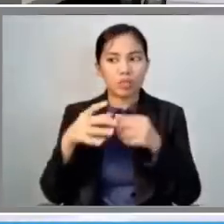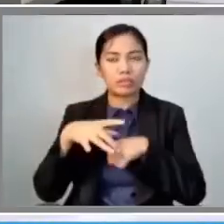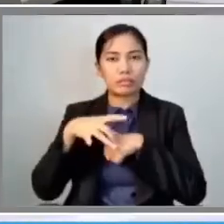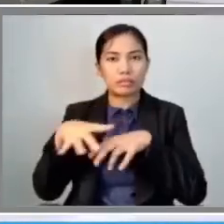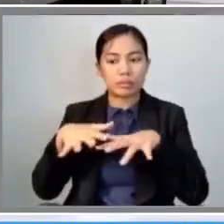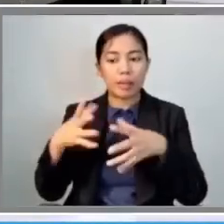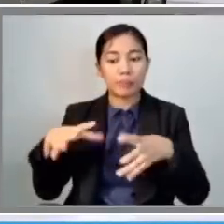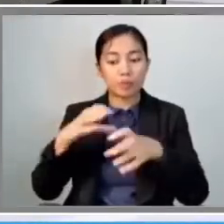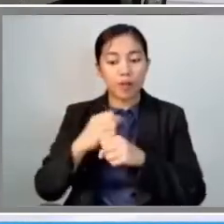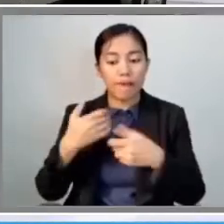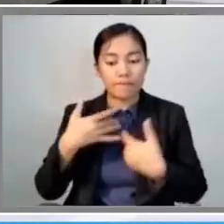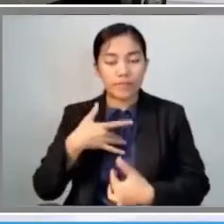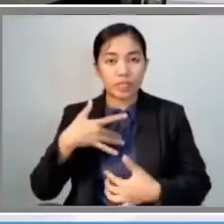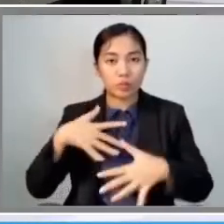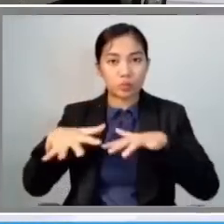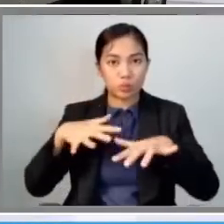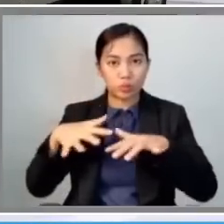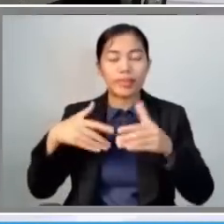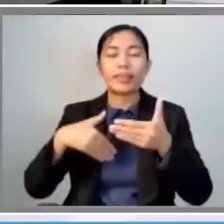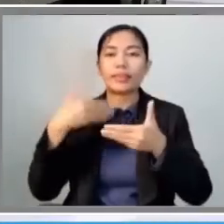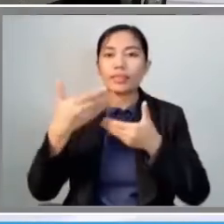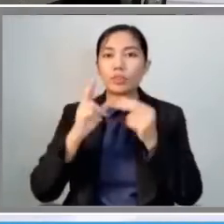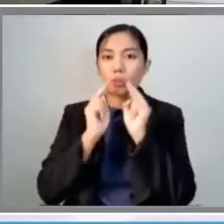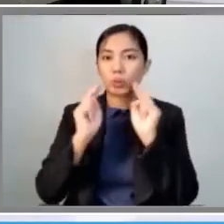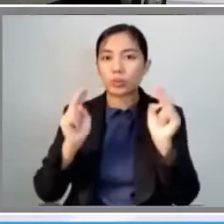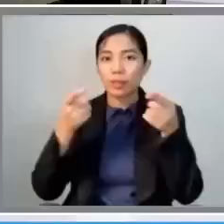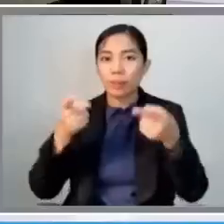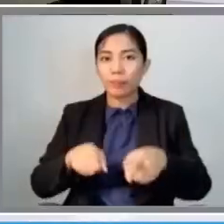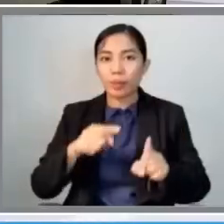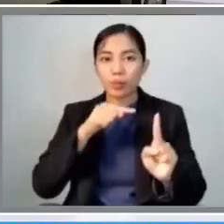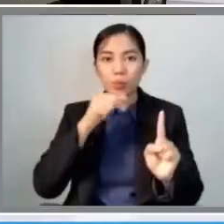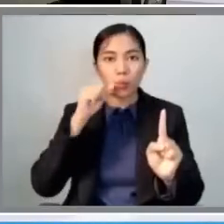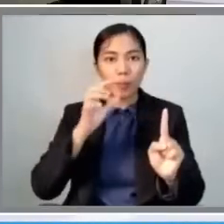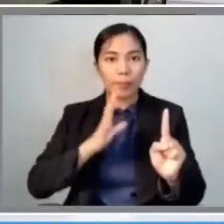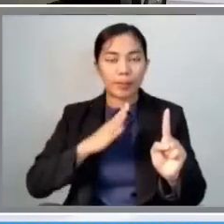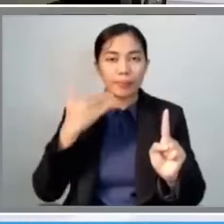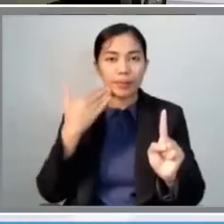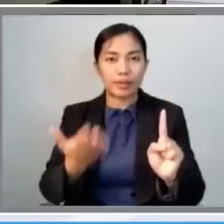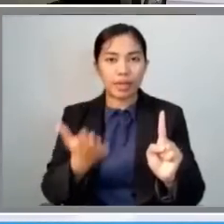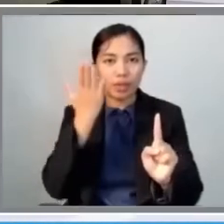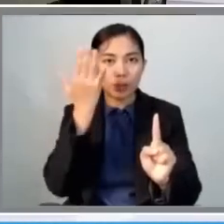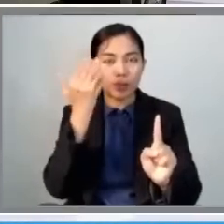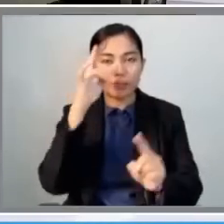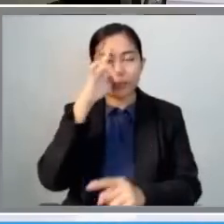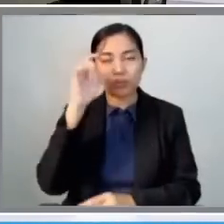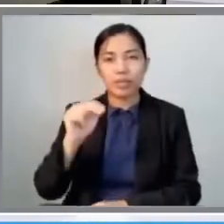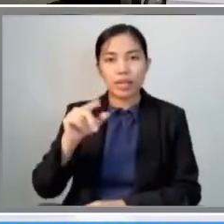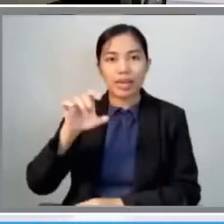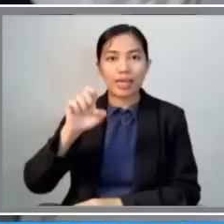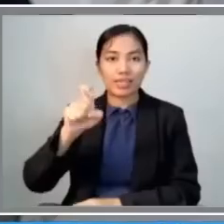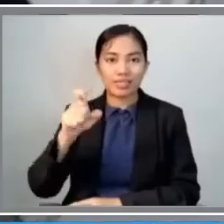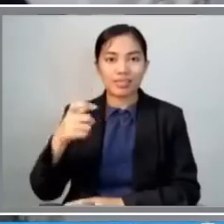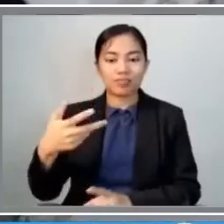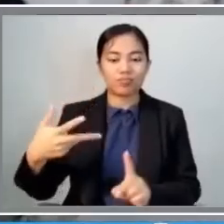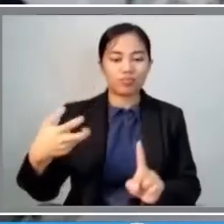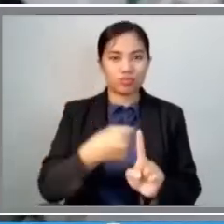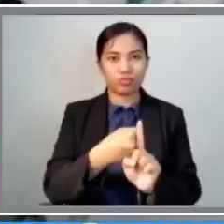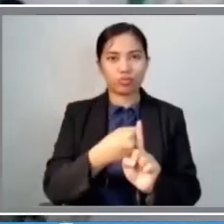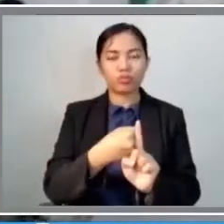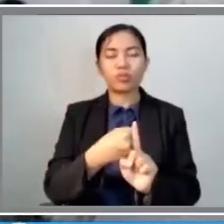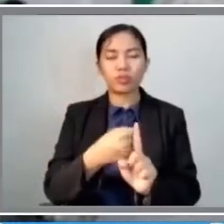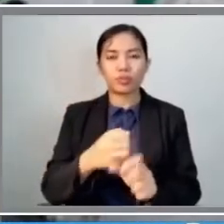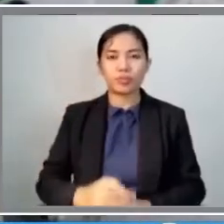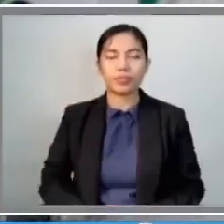balita Patay ang isa pong babae matapos mabundol ng isang kotse sa South bound Lane ng NLEX kanina pong umaga ayon sa Marilao Bulacan